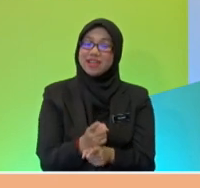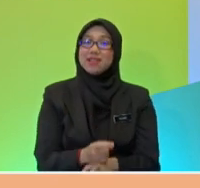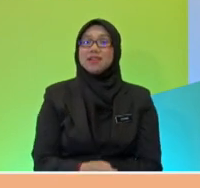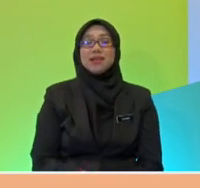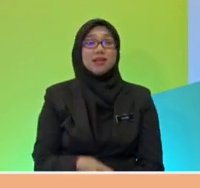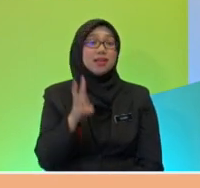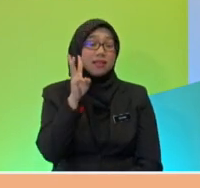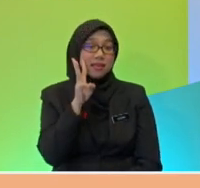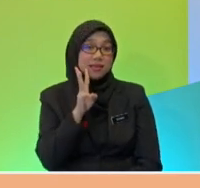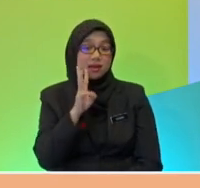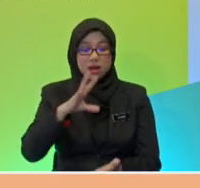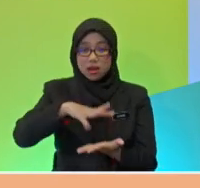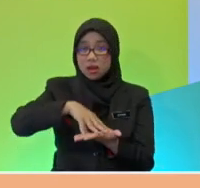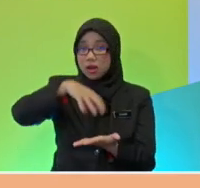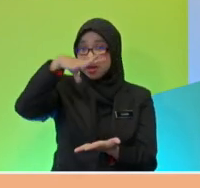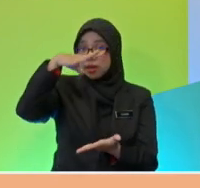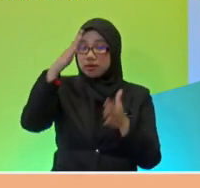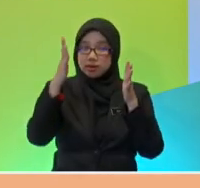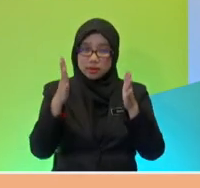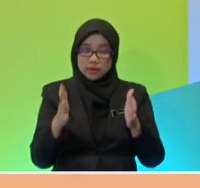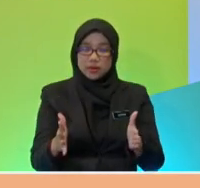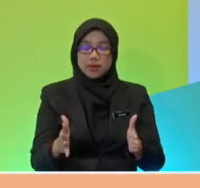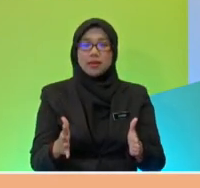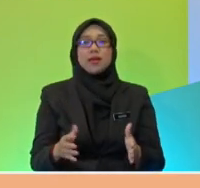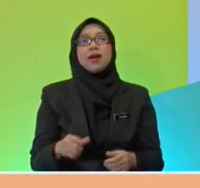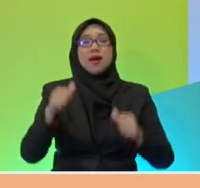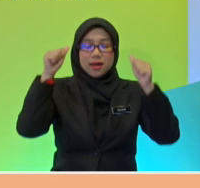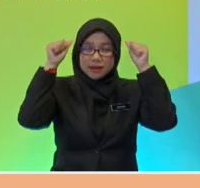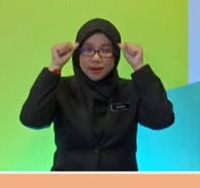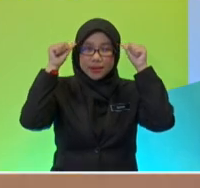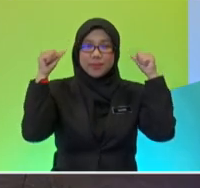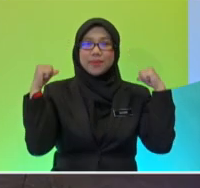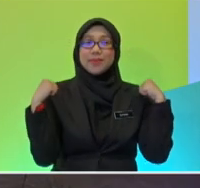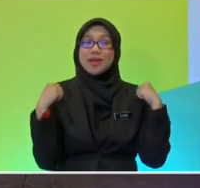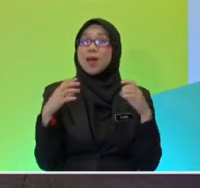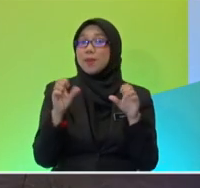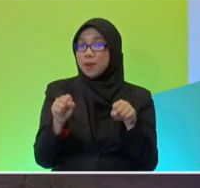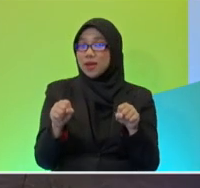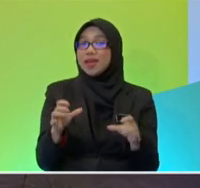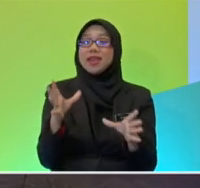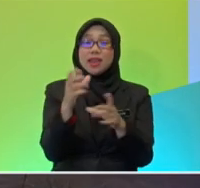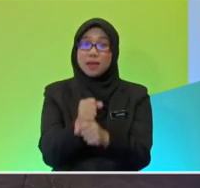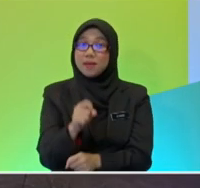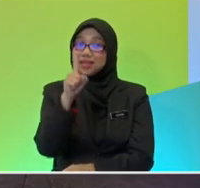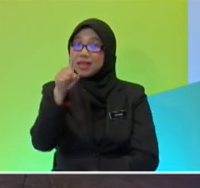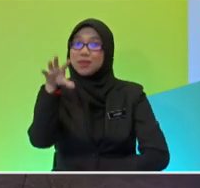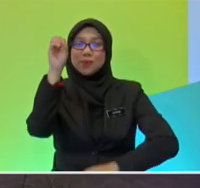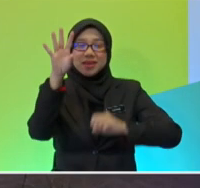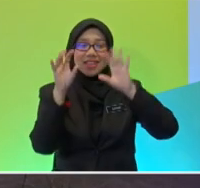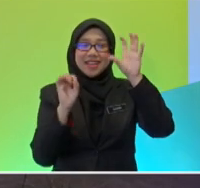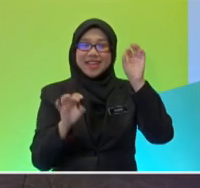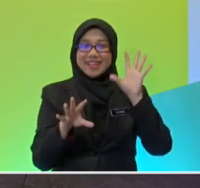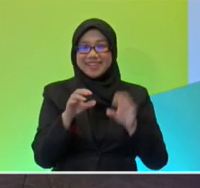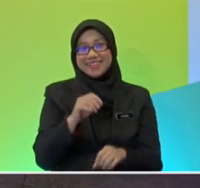wanita bangsawan dan Hartawan Arab Layak mendapat satu bintang juga untuk